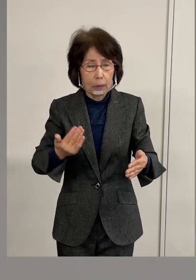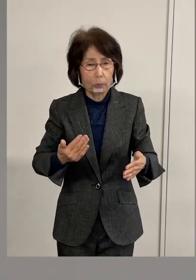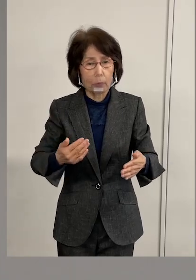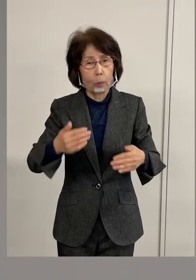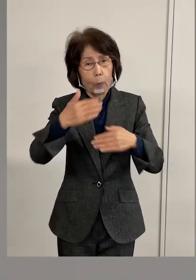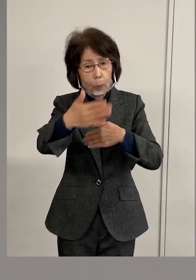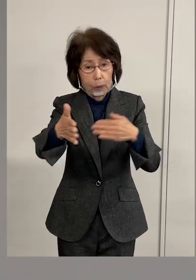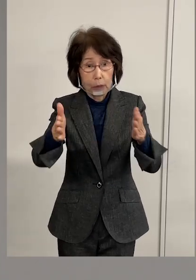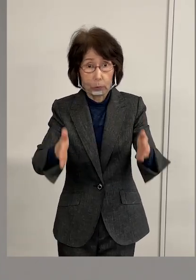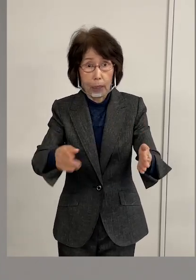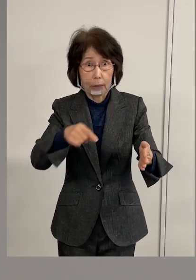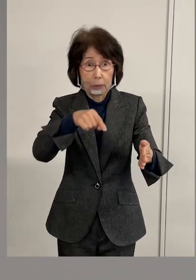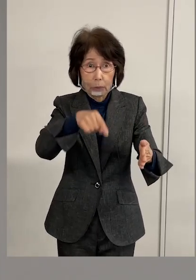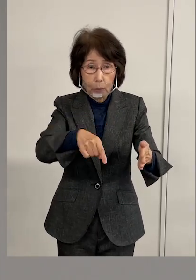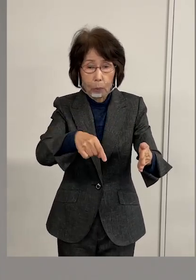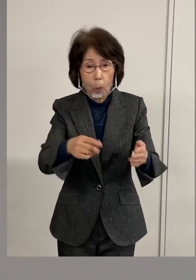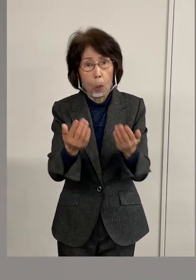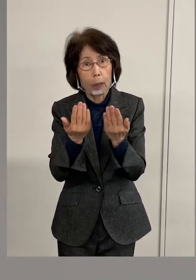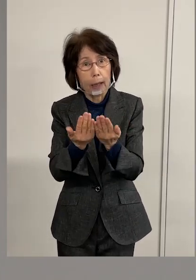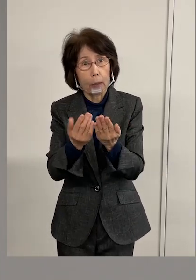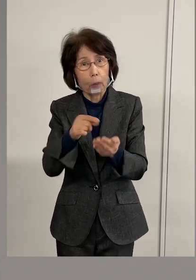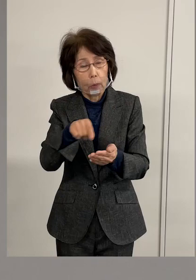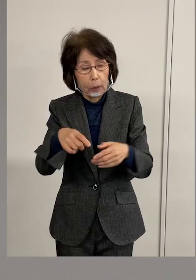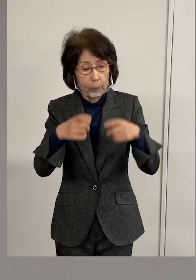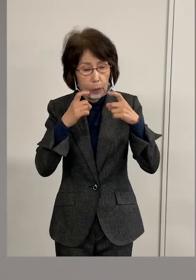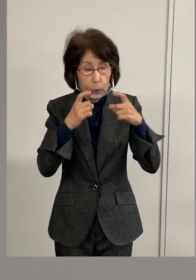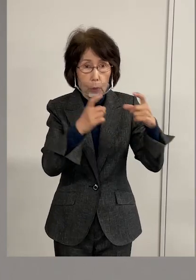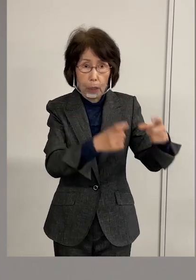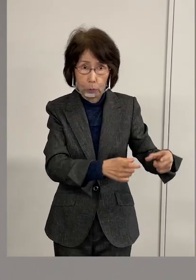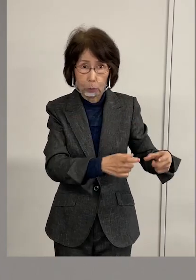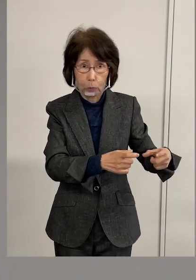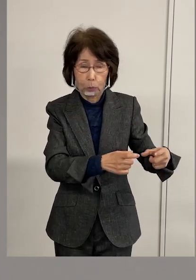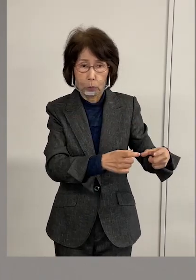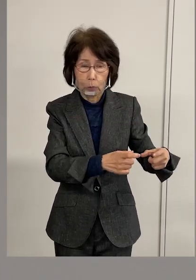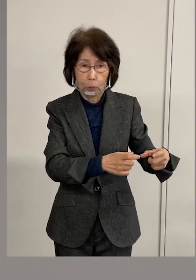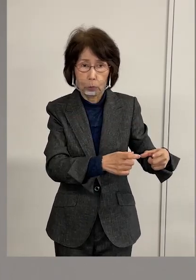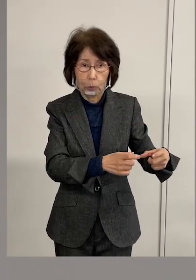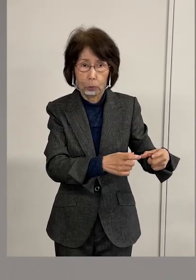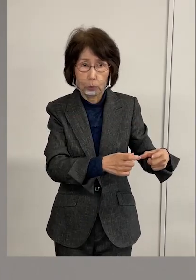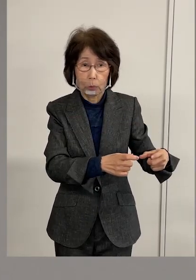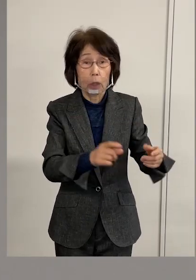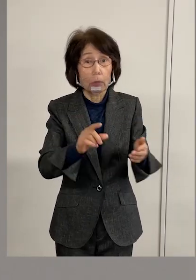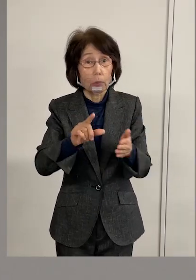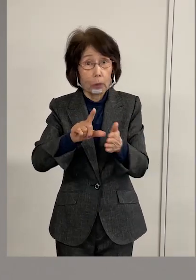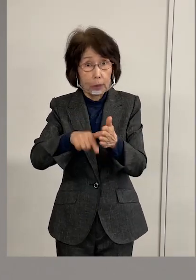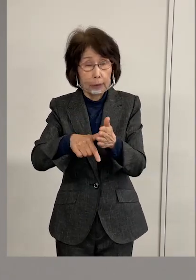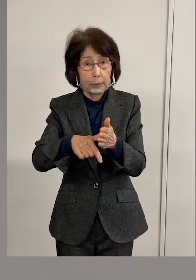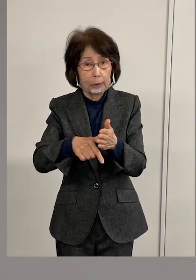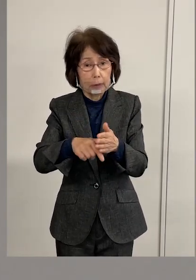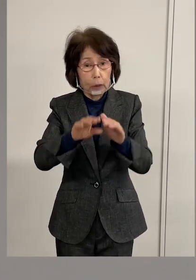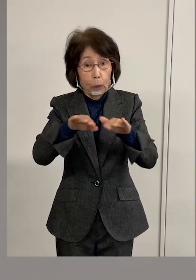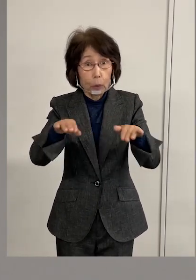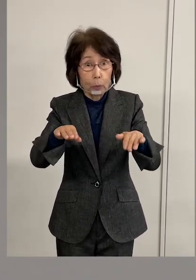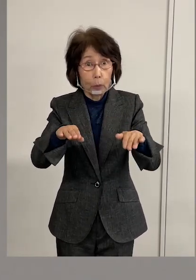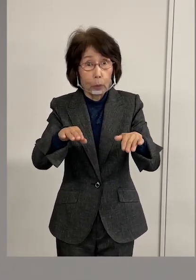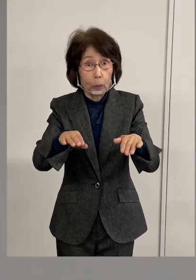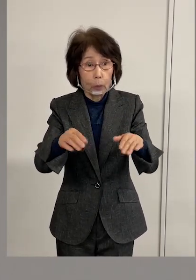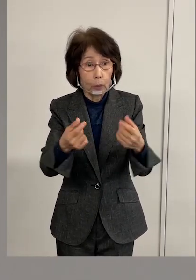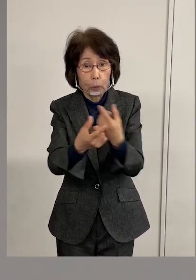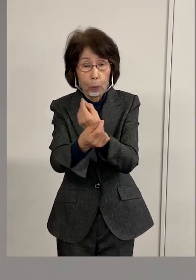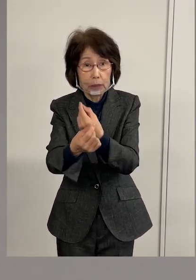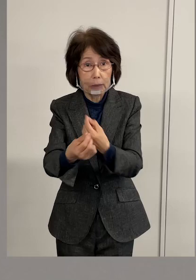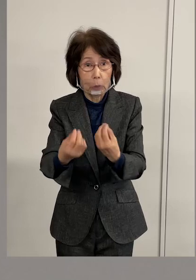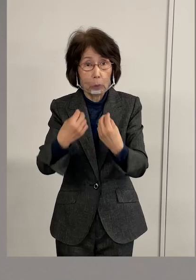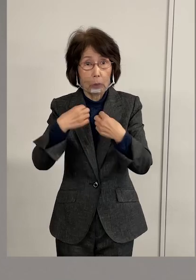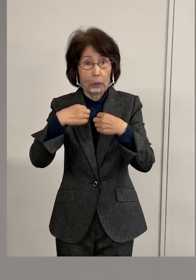の学校でのマスクを外すということになると、子供同士の感染というのは広がる